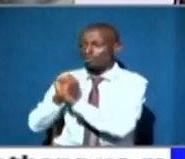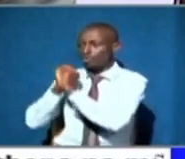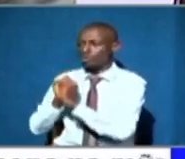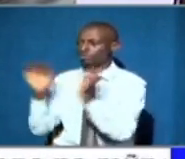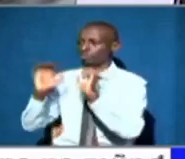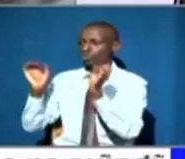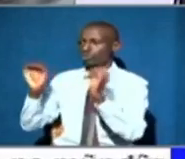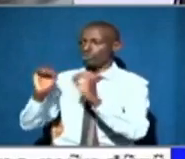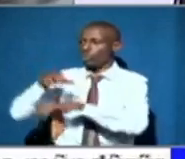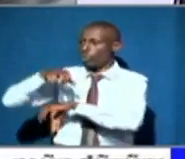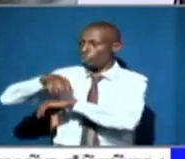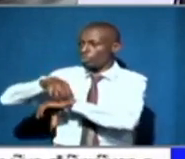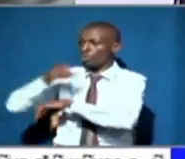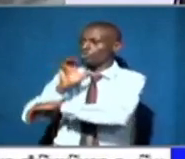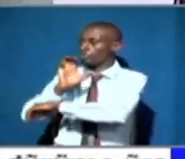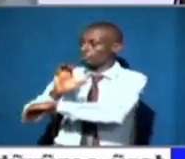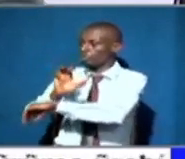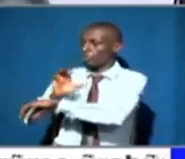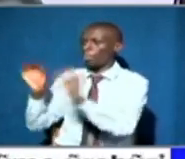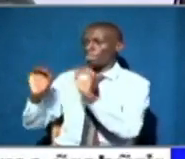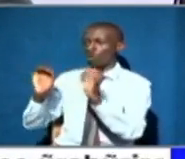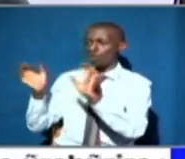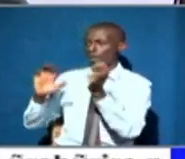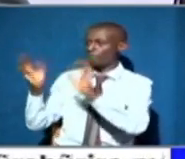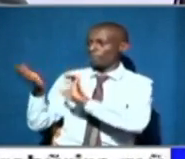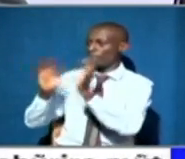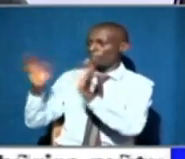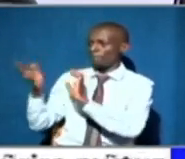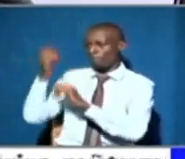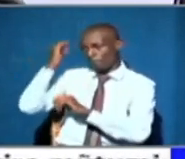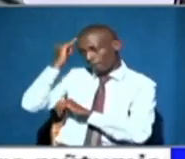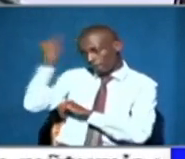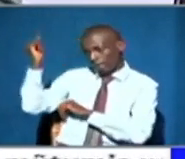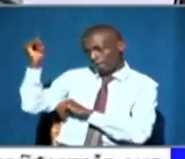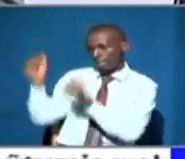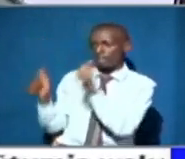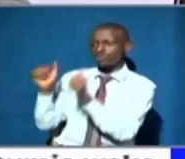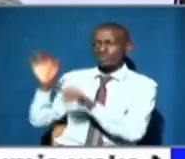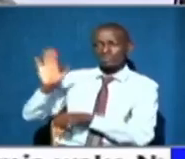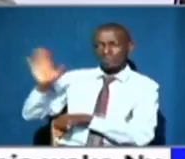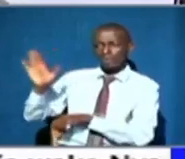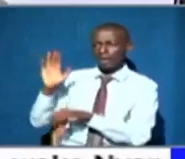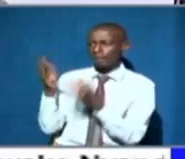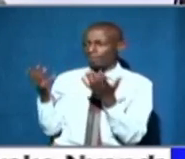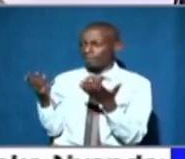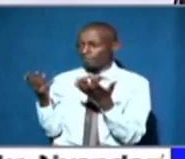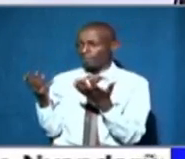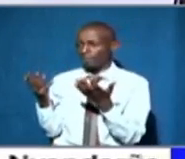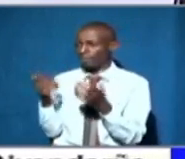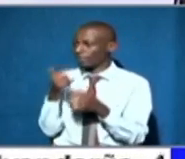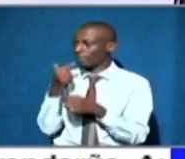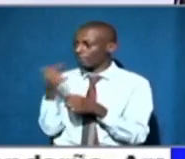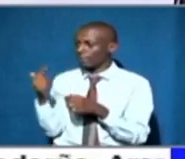guthie medigiti gutire guthie kanitha ini ndio meshiria makutokia jiriria gugeka kinya haha gutweka ati